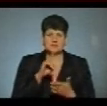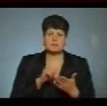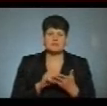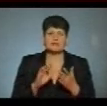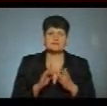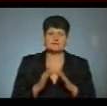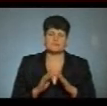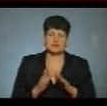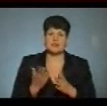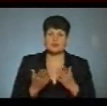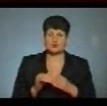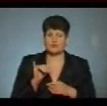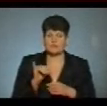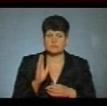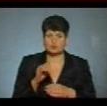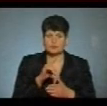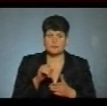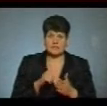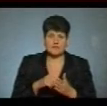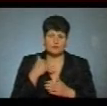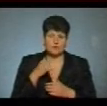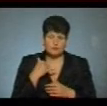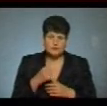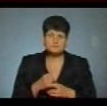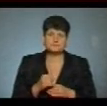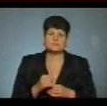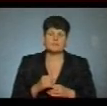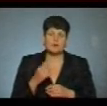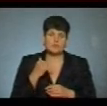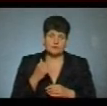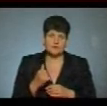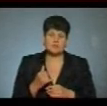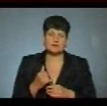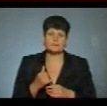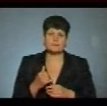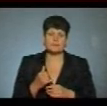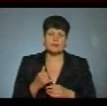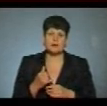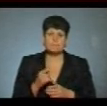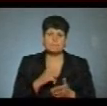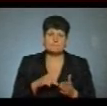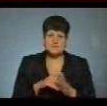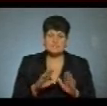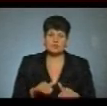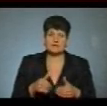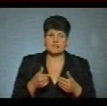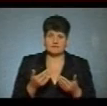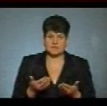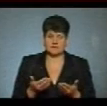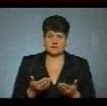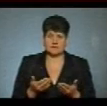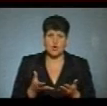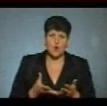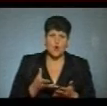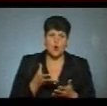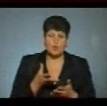мережі. Якщо у вас будуть запитання телефоном, будь ласка, ще телефонуйте. Маємо кілька хвилин завершення програми. Місто даватиме